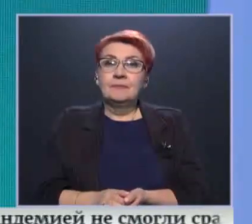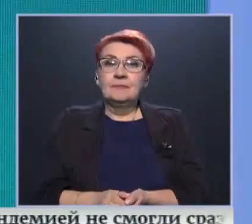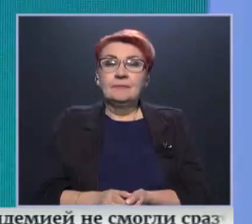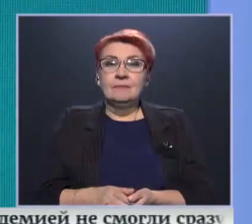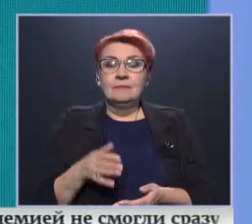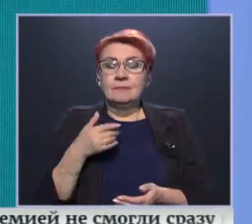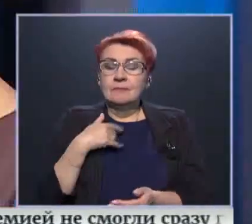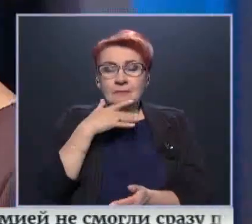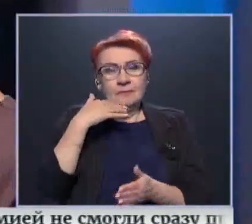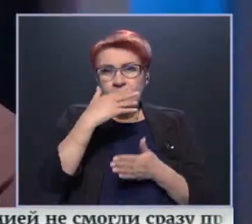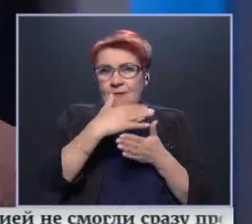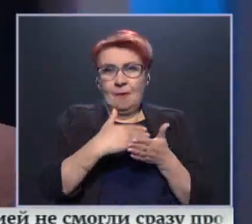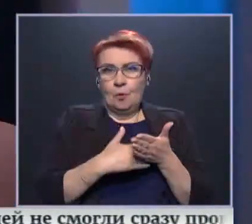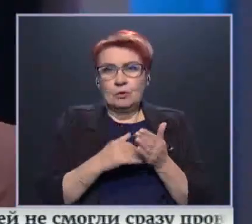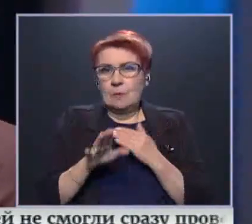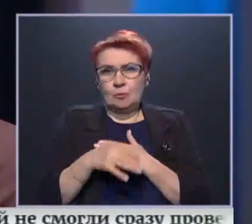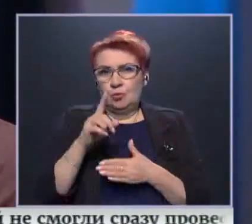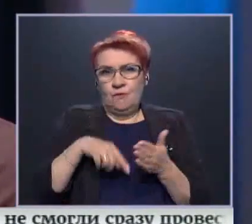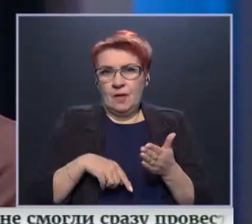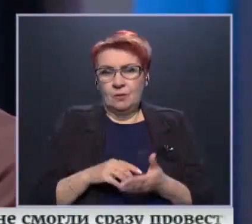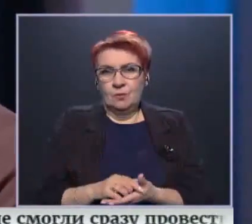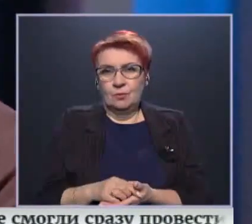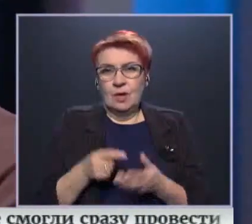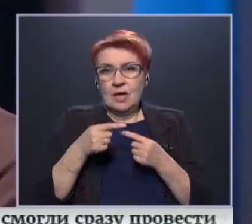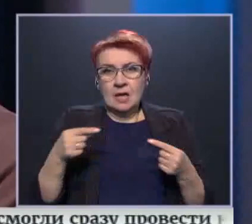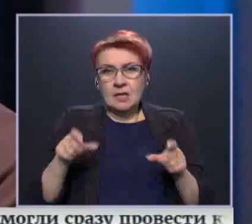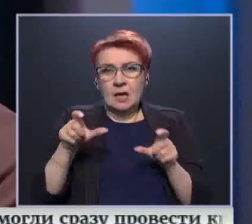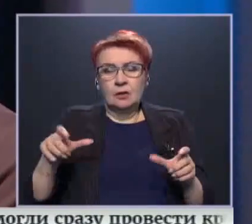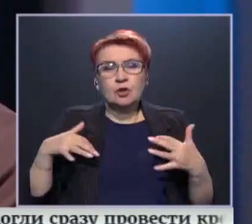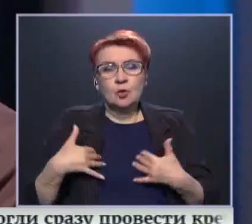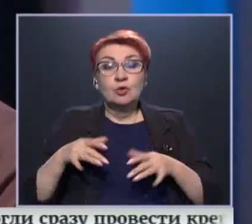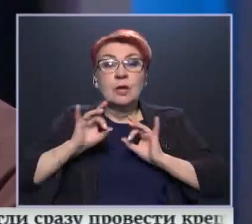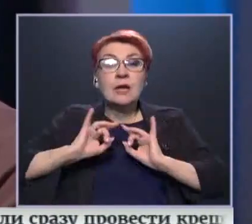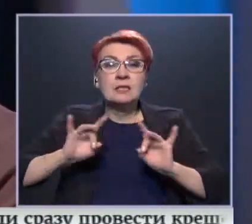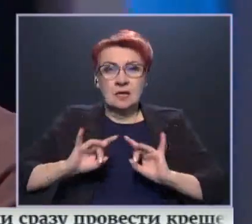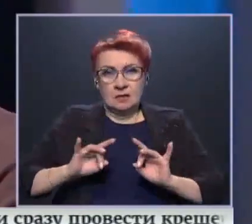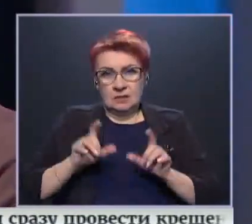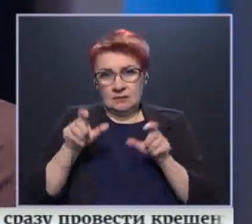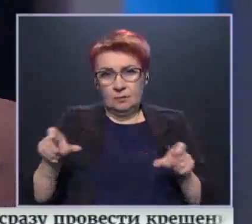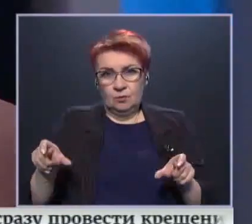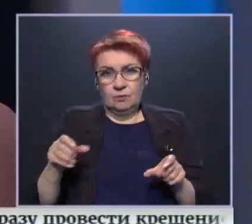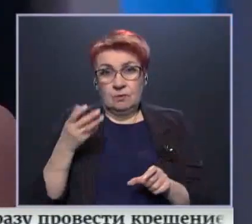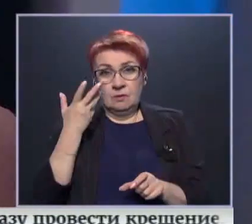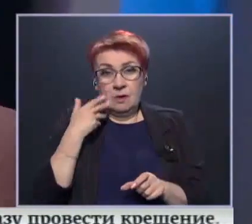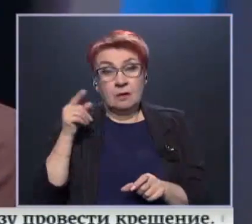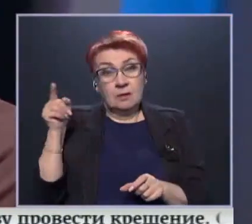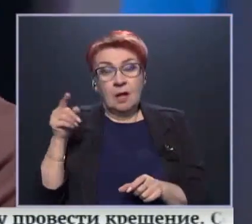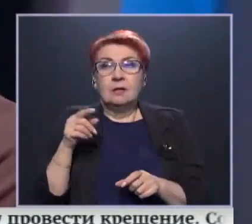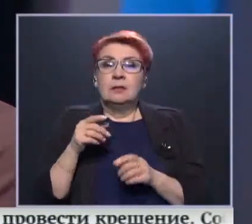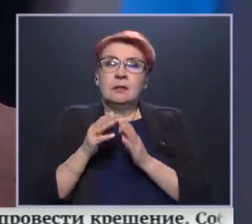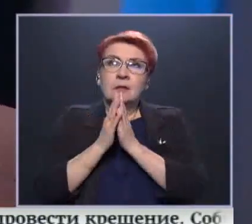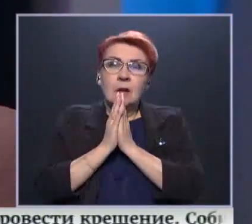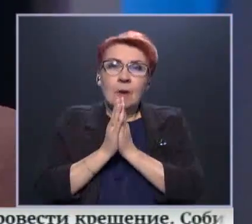череда, плеяда вопросов. И некоторые прям с горечью рассказывают о том, что когда они настроены на молитву, когда